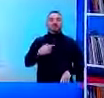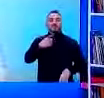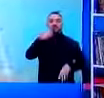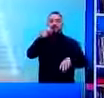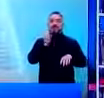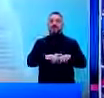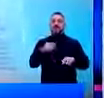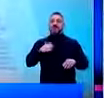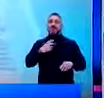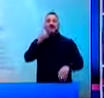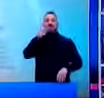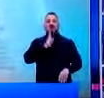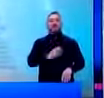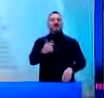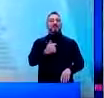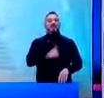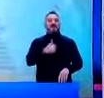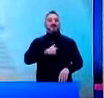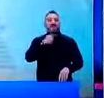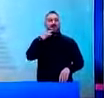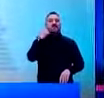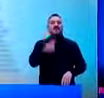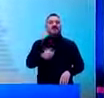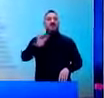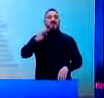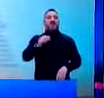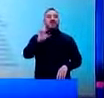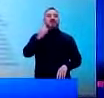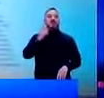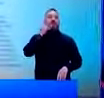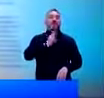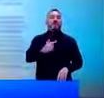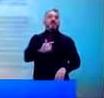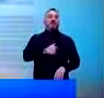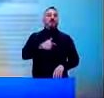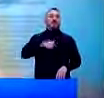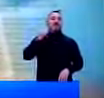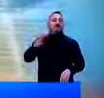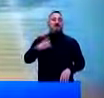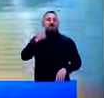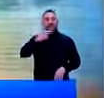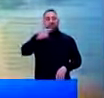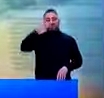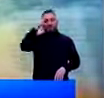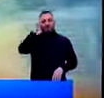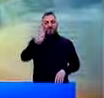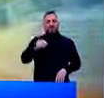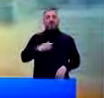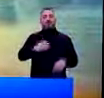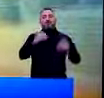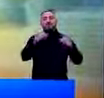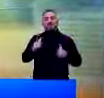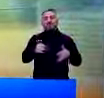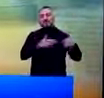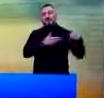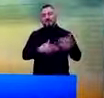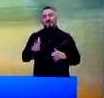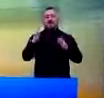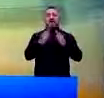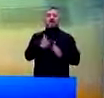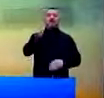gibi değil. Hani temiz kalplisin derler ya. Taksici temiz kalpliymiş. Biz Cuma günü buradan çıktık, eve doğru gidiyoruz